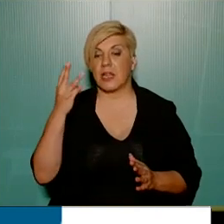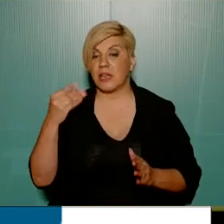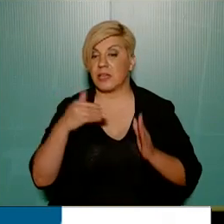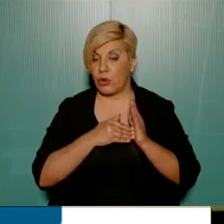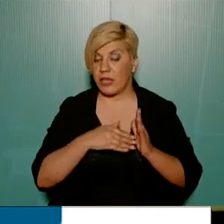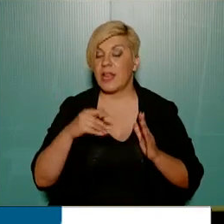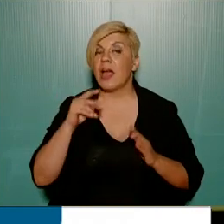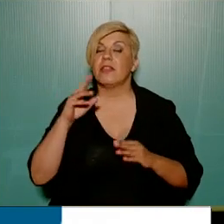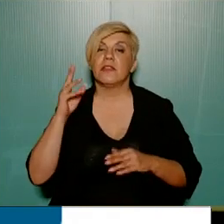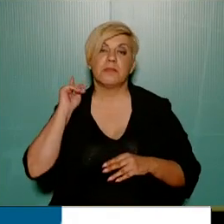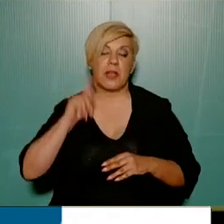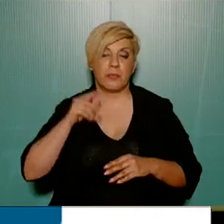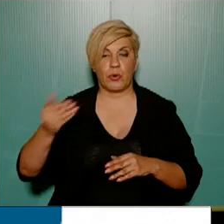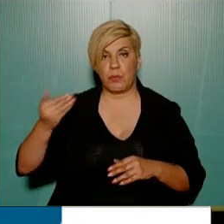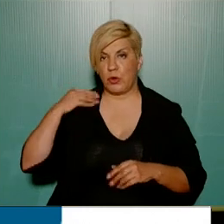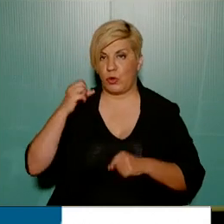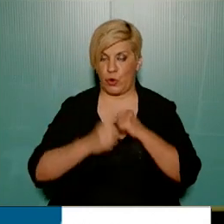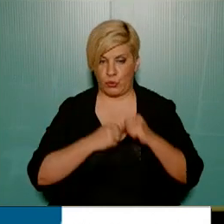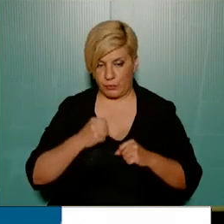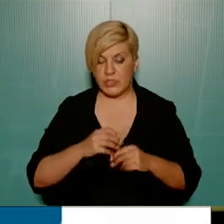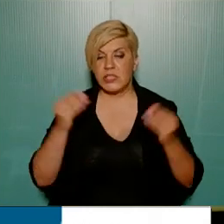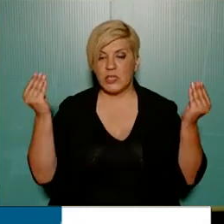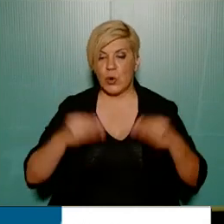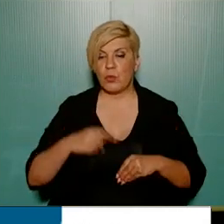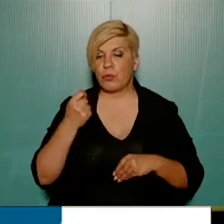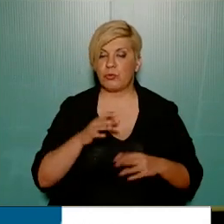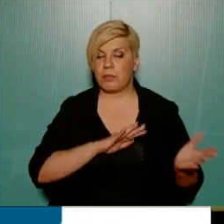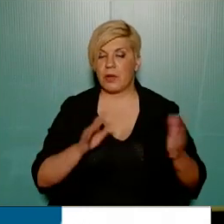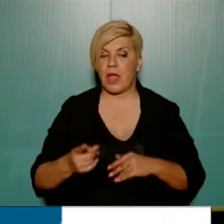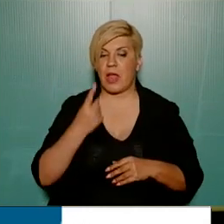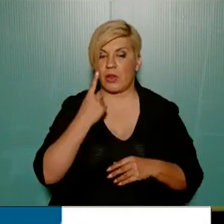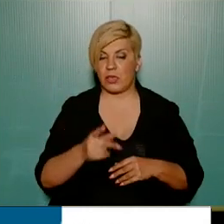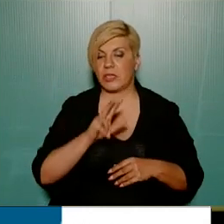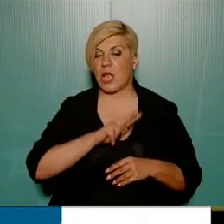33.000 παραβάσεων ΚΟΚ προηγούμενων ετών, συνολικού ποσού περίπου